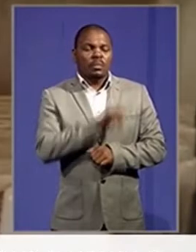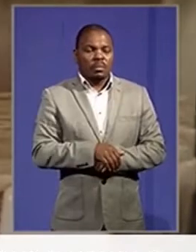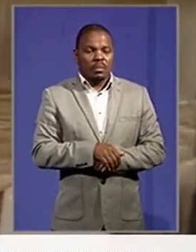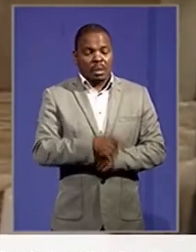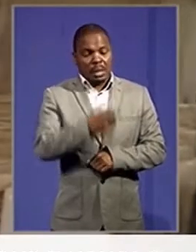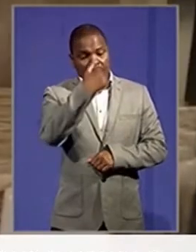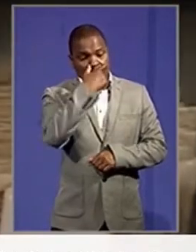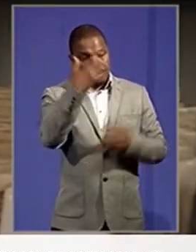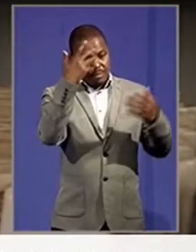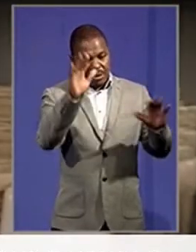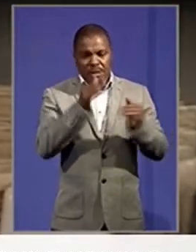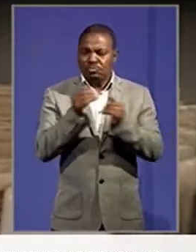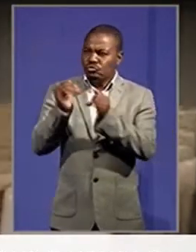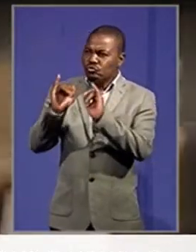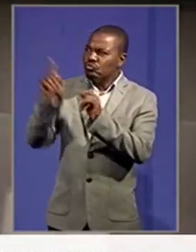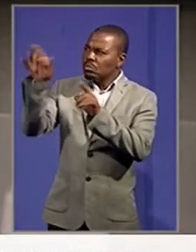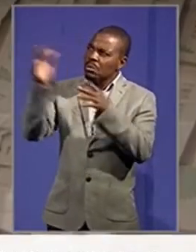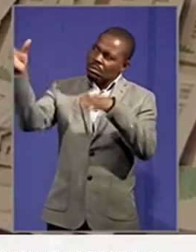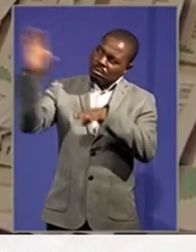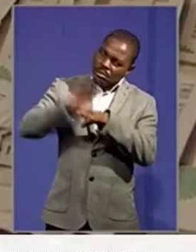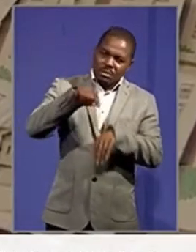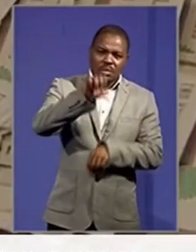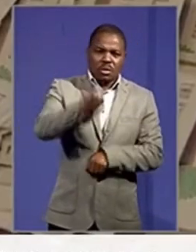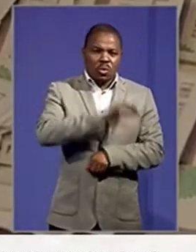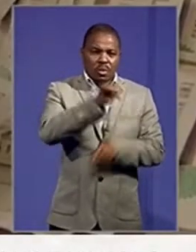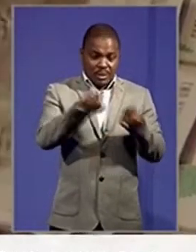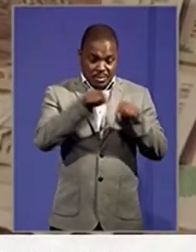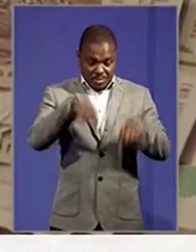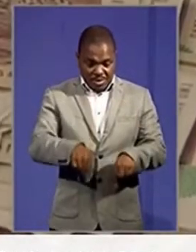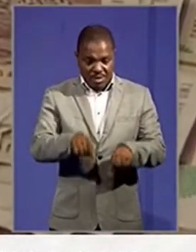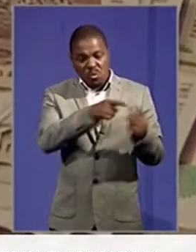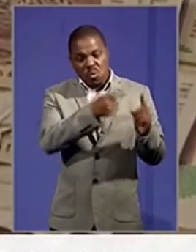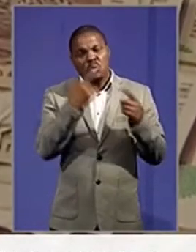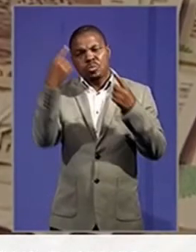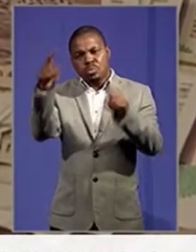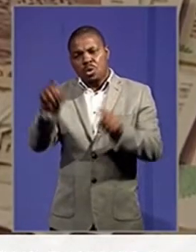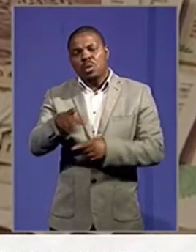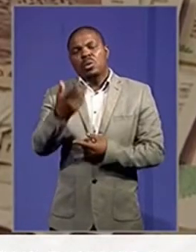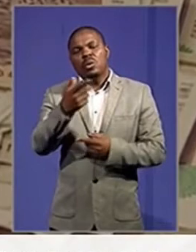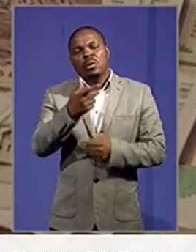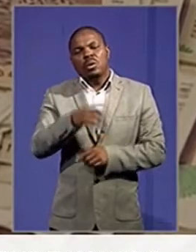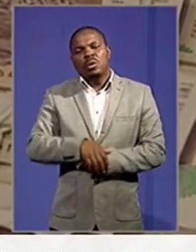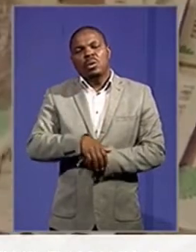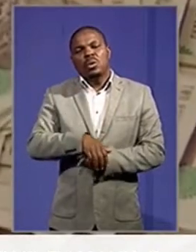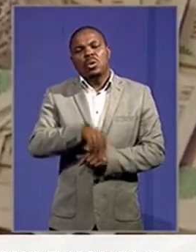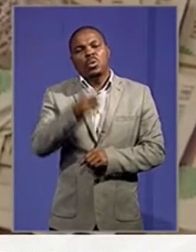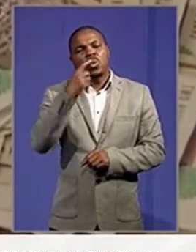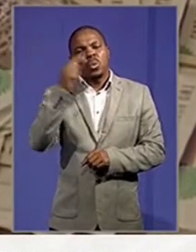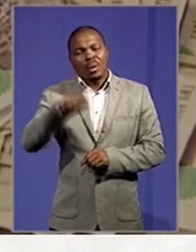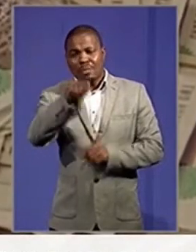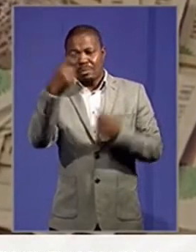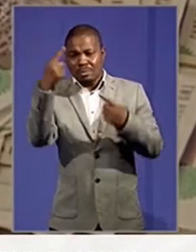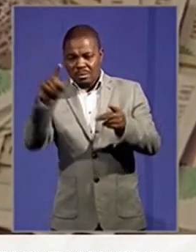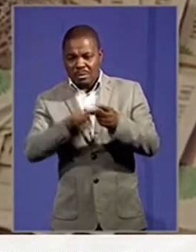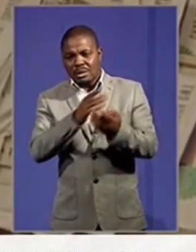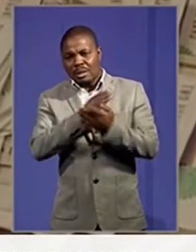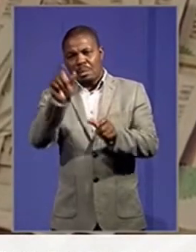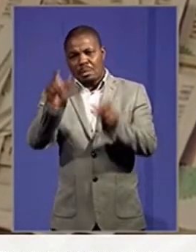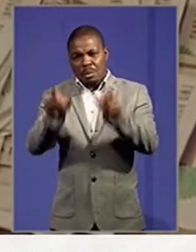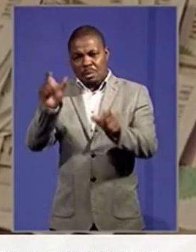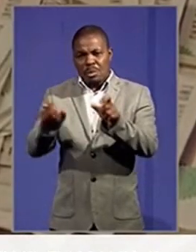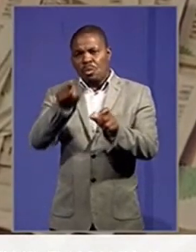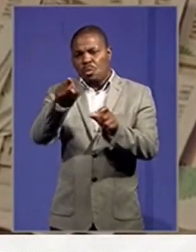a hohela matsete le mothatong wa jwale ke na re bone a le ka mane ka dinaheng tsa Ukraine a kopane le ba bang beleng hore o na ntsa buisana